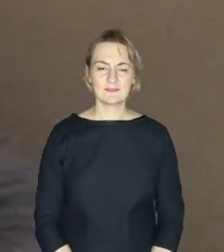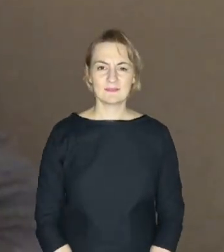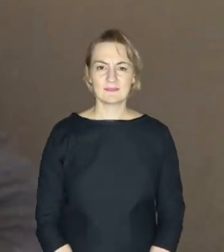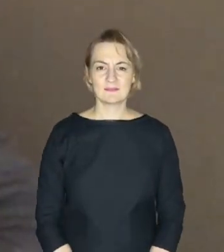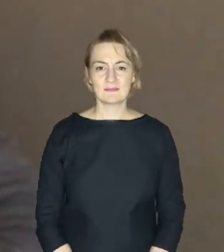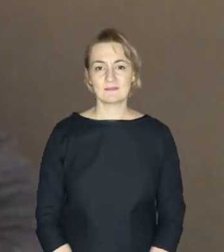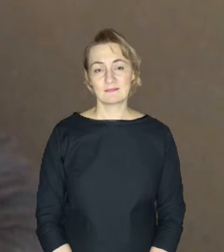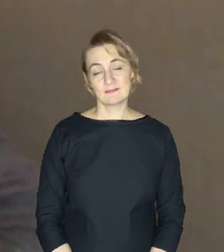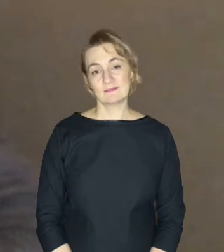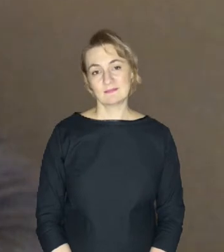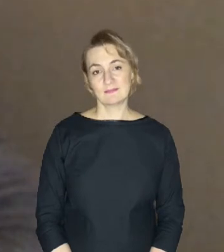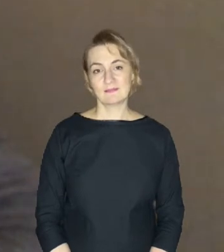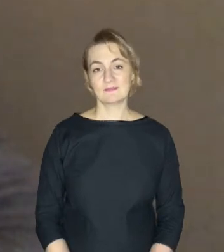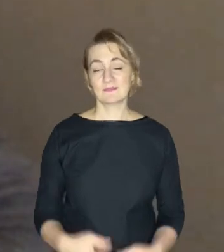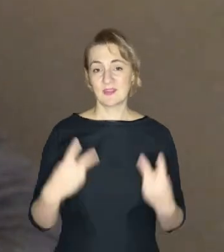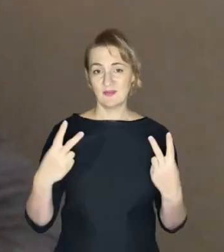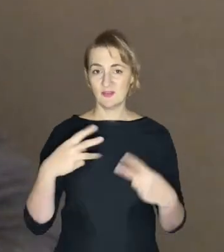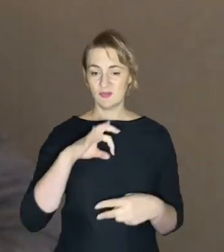Własnym przykładem.